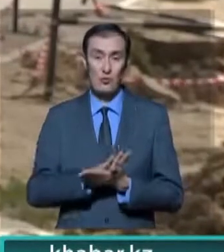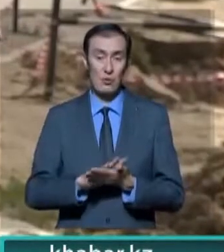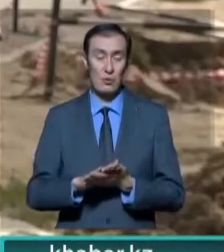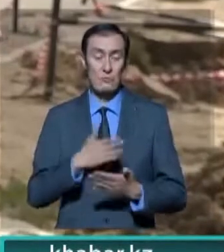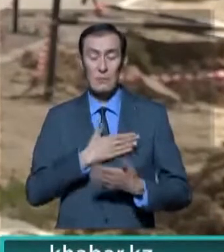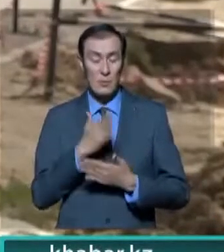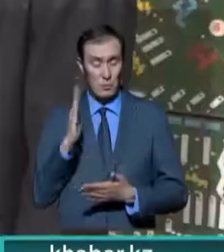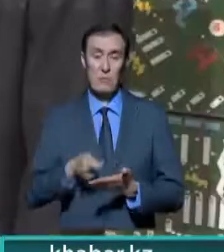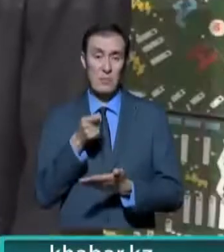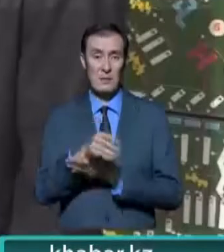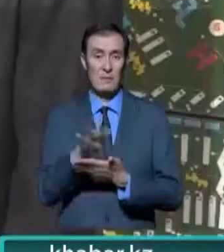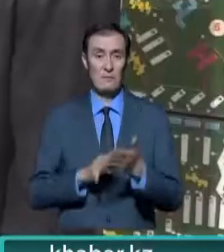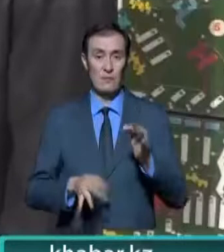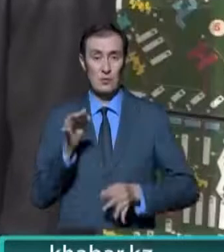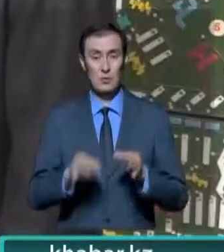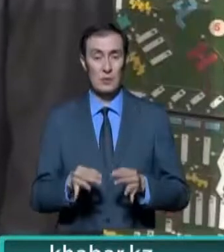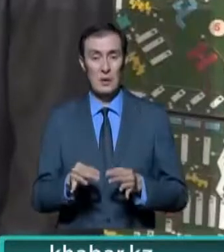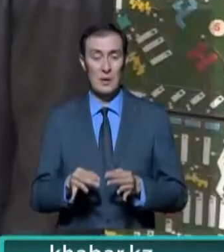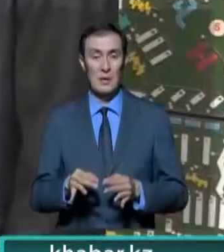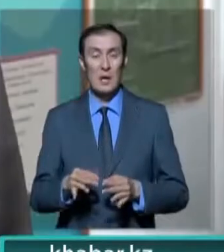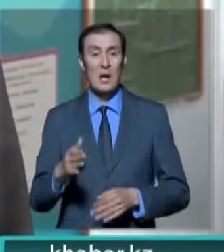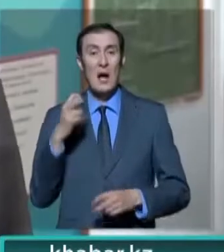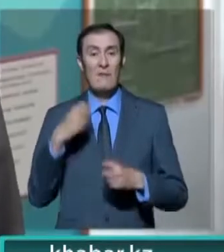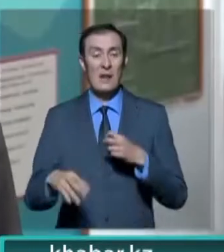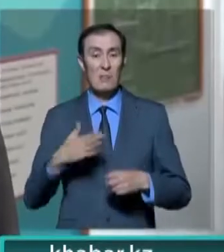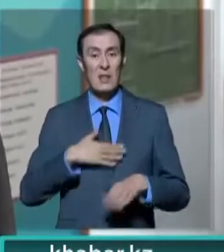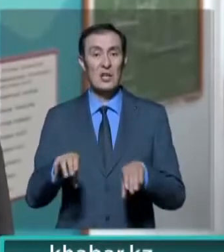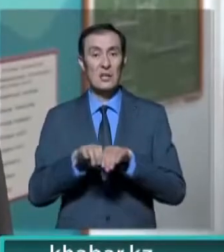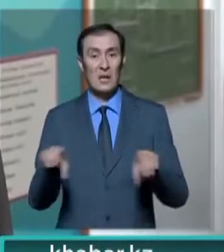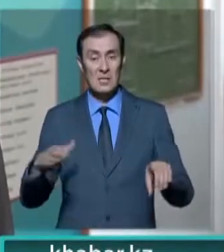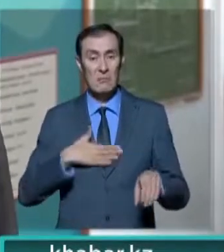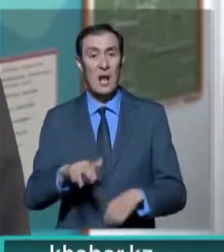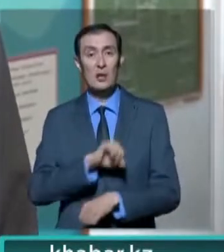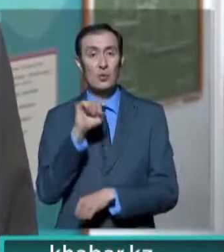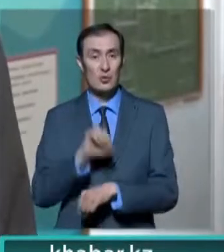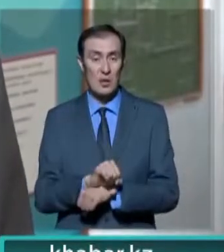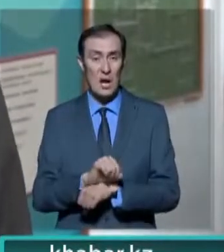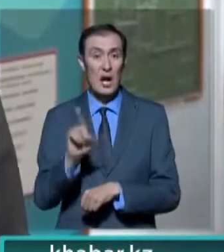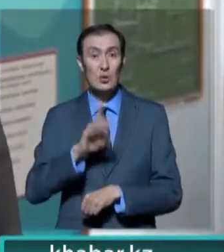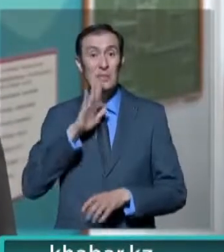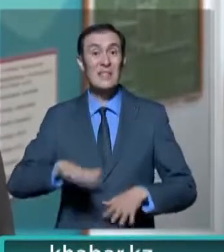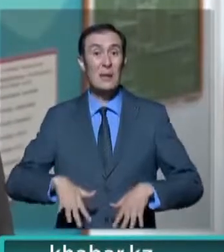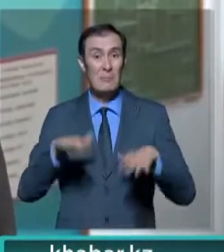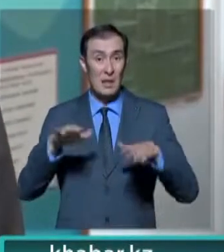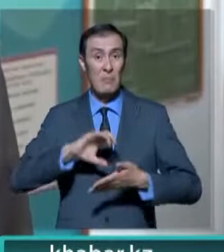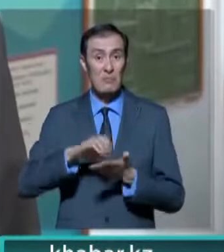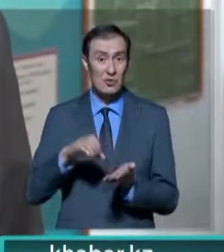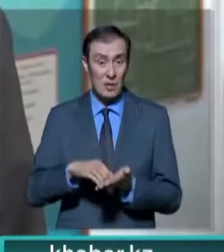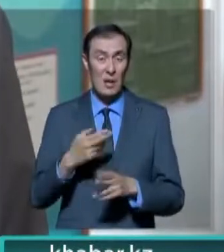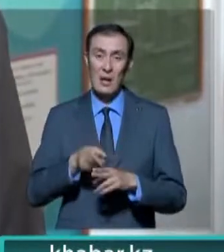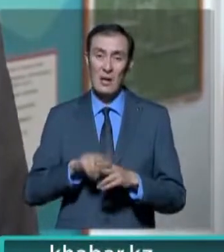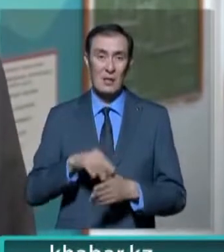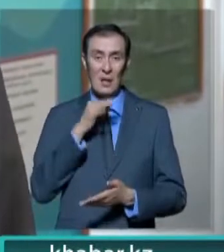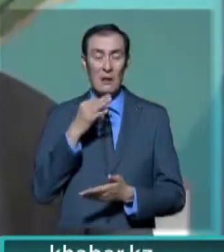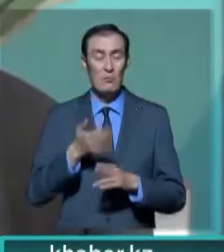ничего. Мы будем подавать в суд. Авария произошла на нашей трассе. Мы ее отключили. А то, что затопил помещение, это